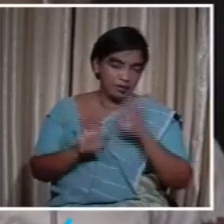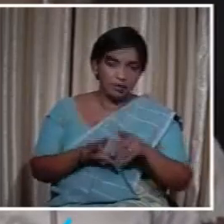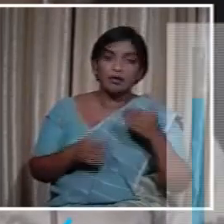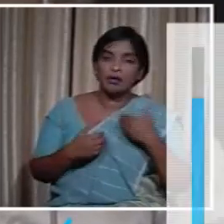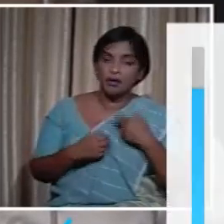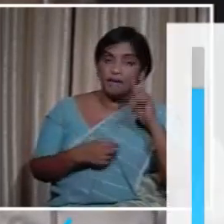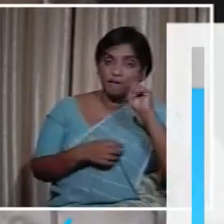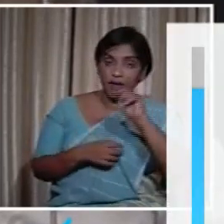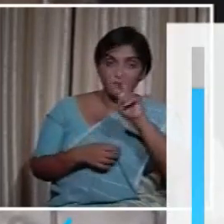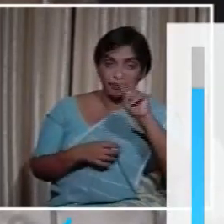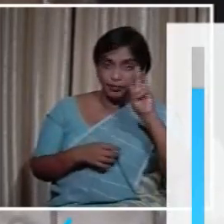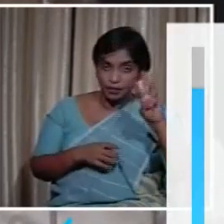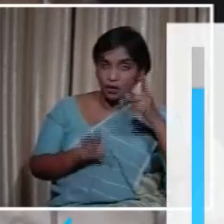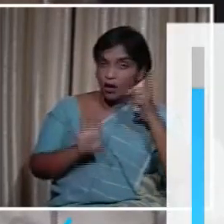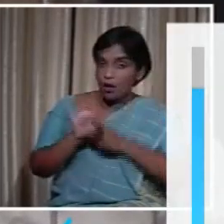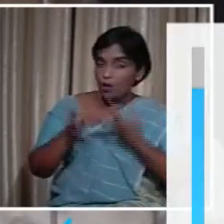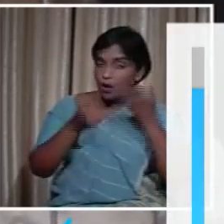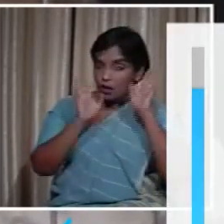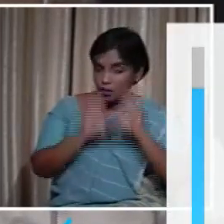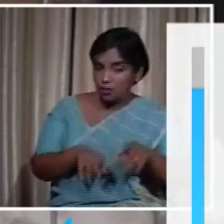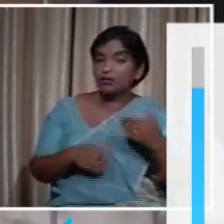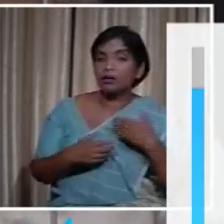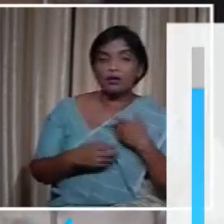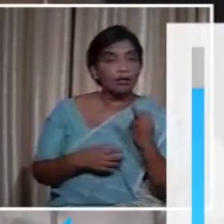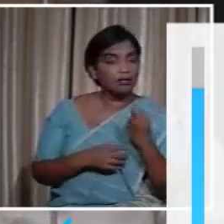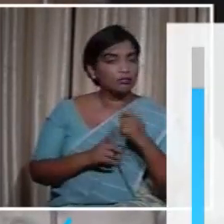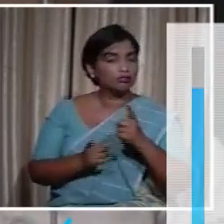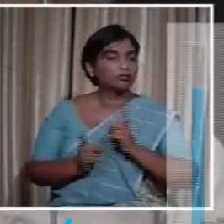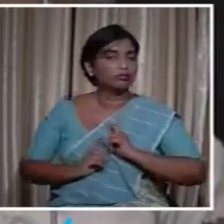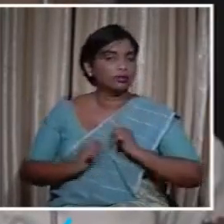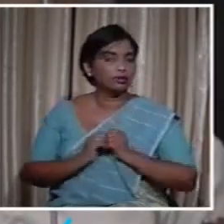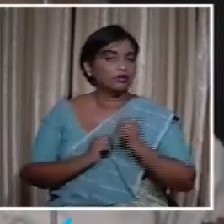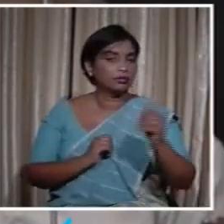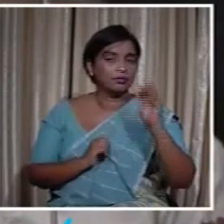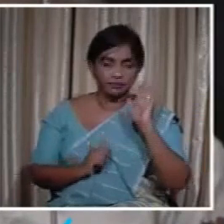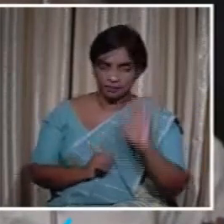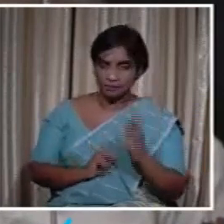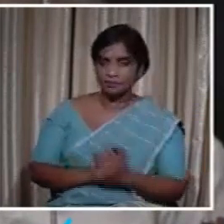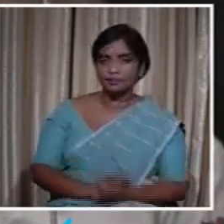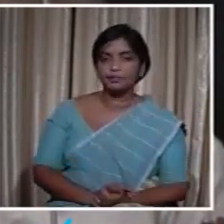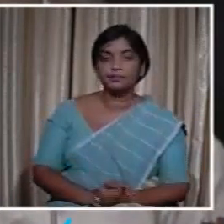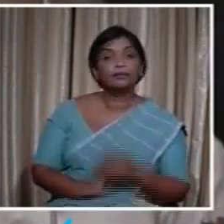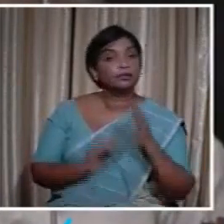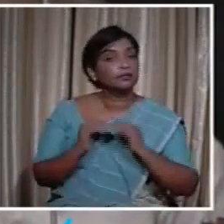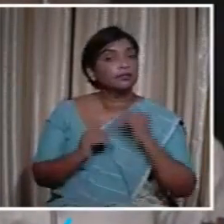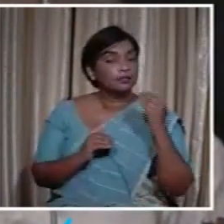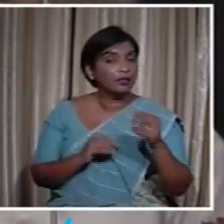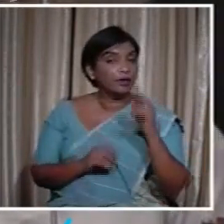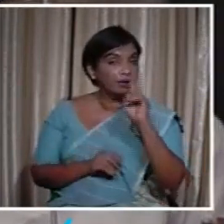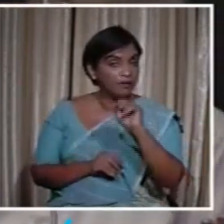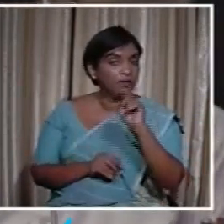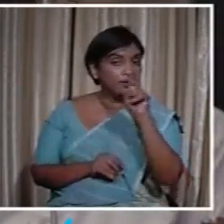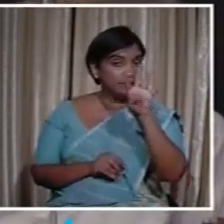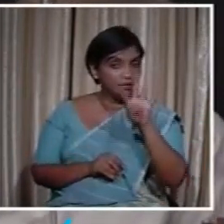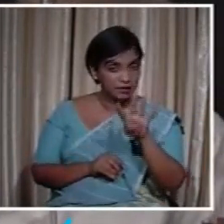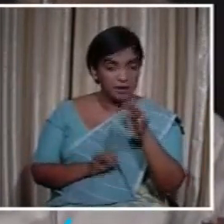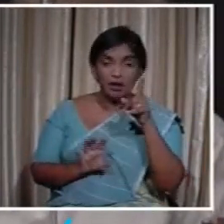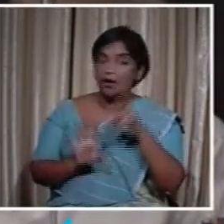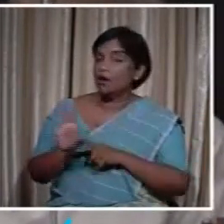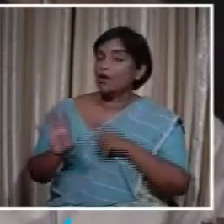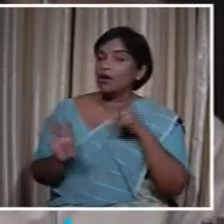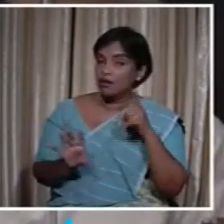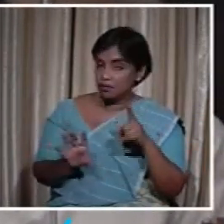அப்ப விஸ்வ விசுவின வசர அவசான் வெத்தி. அடுத்த மூன்று வாரங்கள் நாட்டின் நெருக்கடியான காலமாக இருக்கும் என்று பிரதமர்